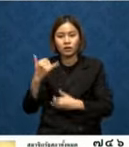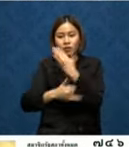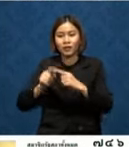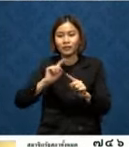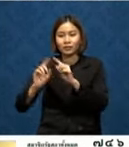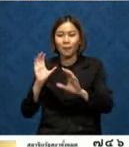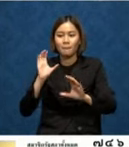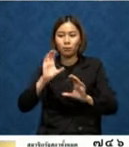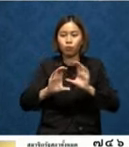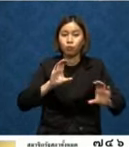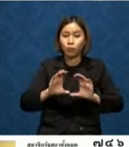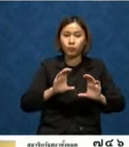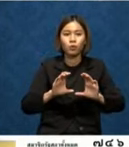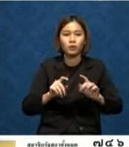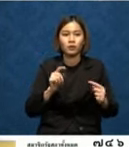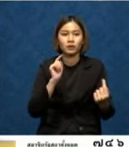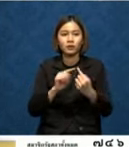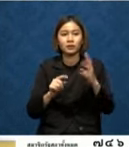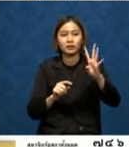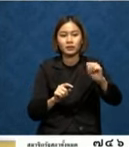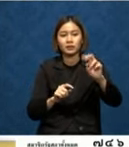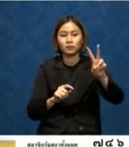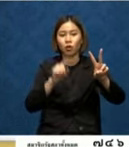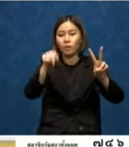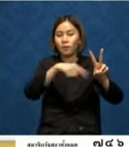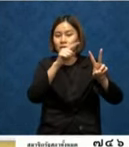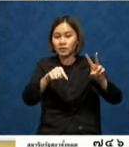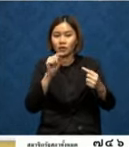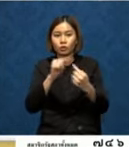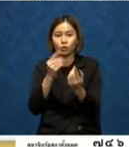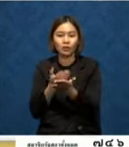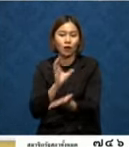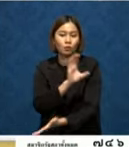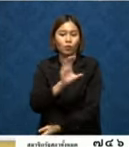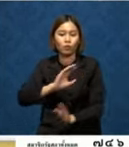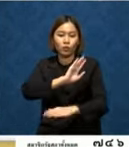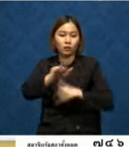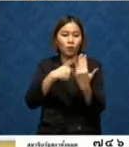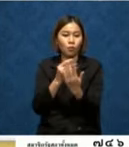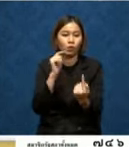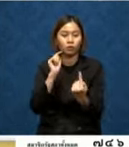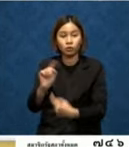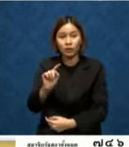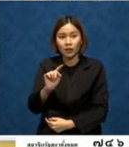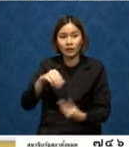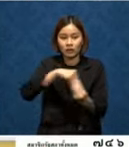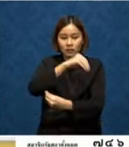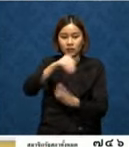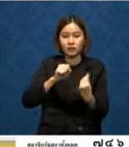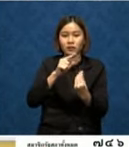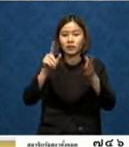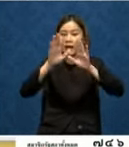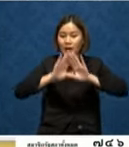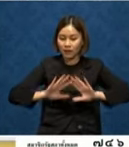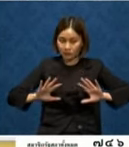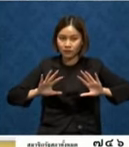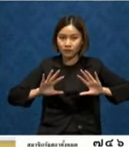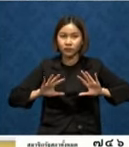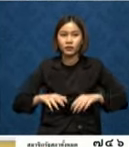ต่างประเทศได้มากถึง 42%ของการลงทุนทั้งหมดที่เข้ามาในเขตเศรษฐกิจอาเซียน